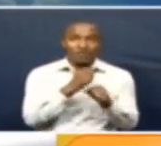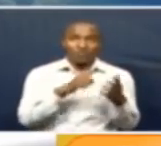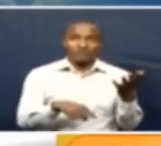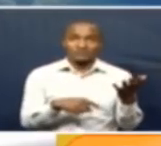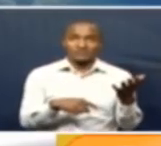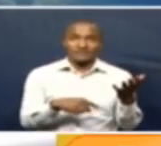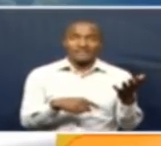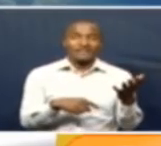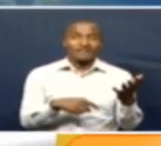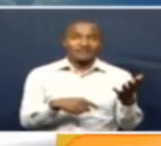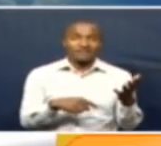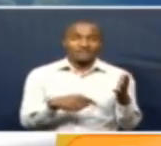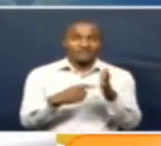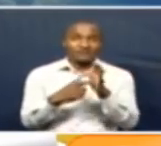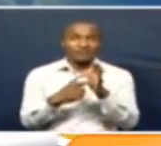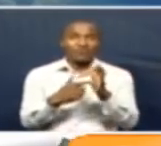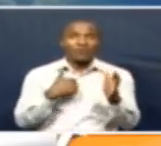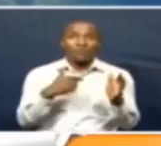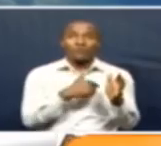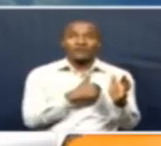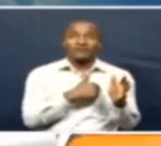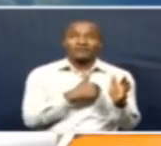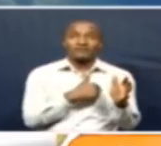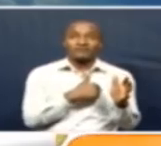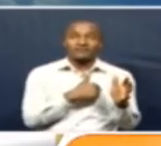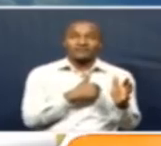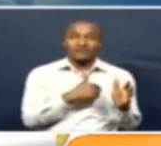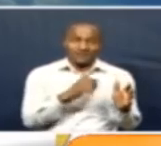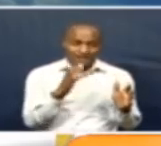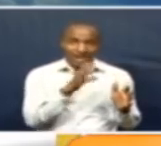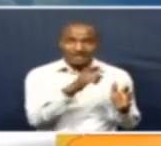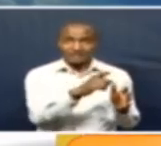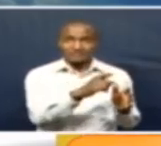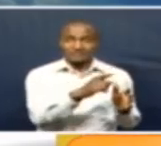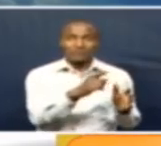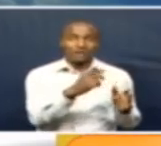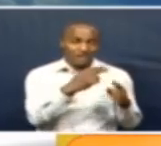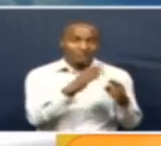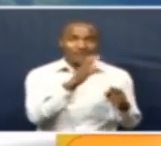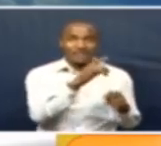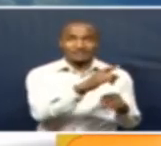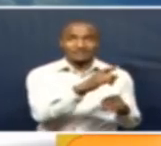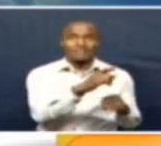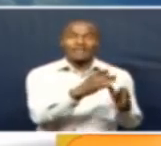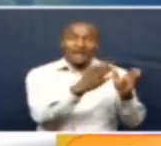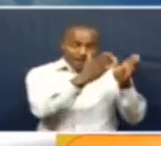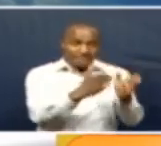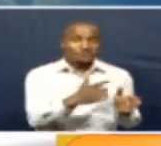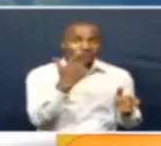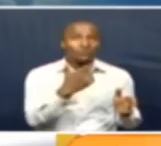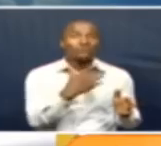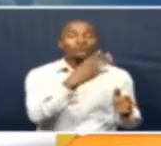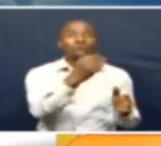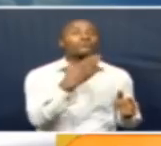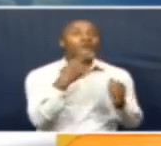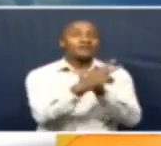murders unasikia Matheri anaambiwa, sisi tulikuwa tunakea client, tulikuwa tunasema ni client. Hata yule mtu mungekuwa mkienda robbery